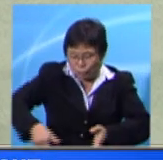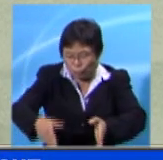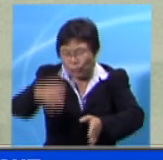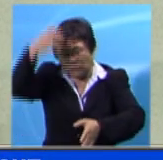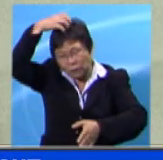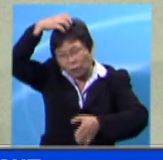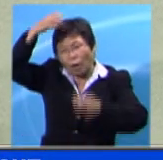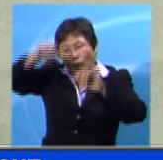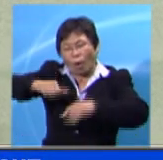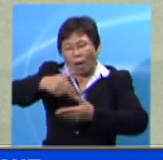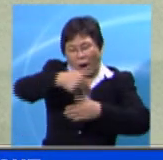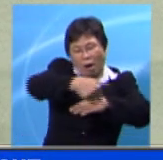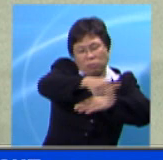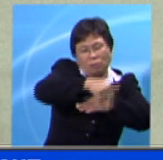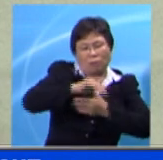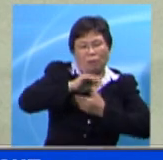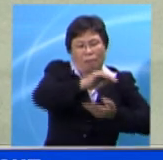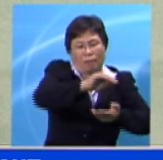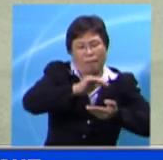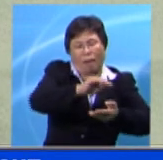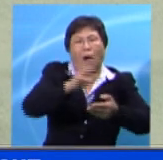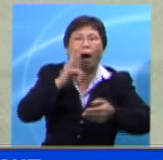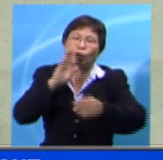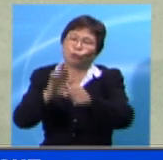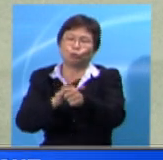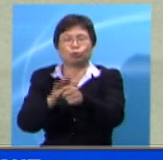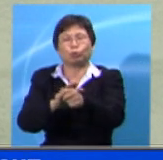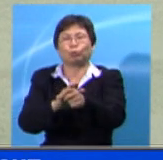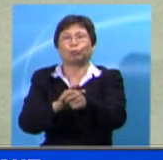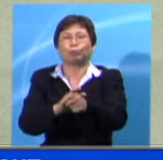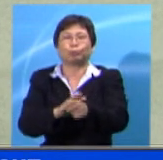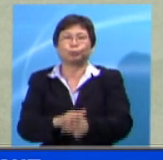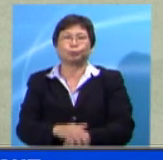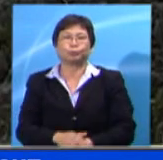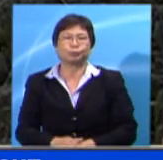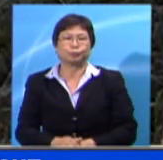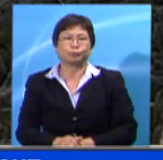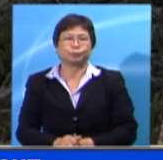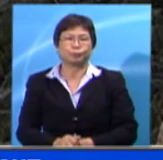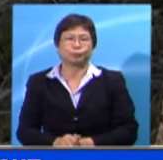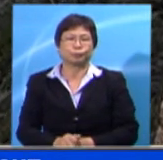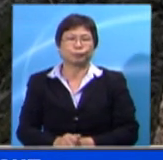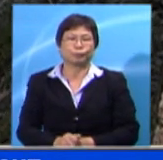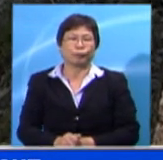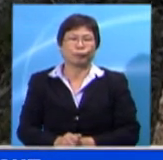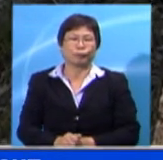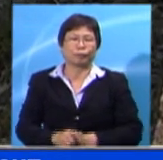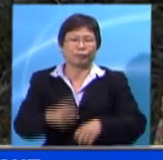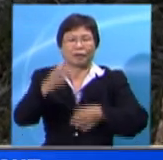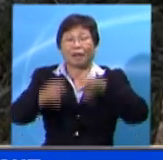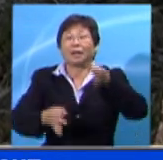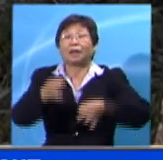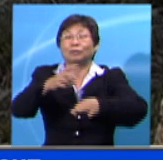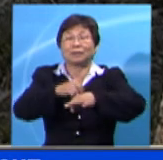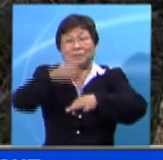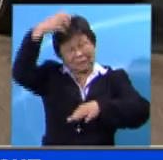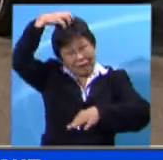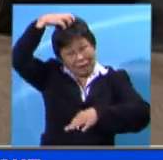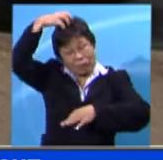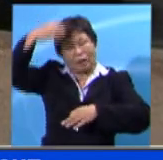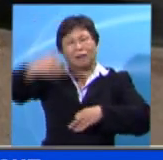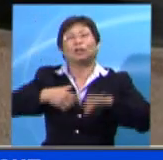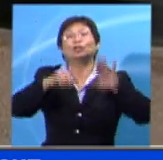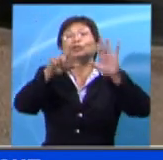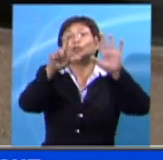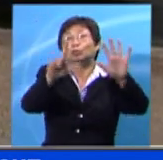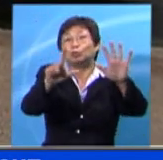lagi mampu membekalkan bekalan air mencukupi kalau di negeri Selangor dia ada apa tujuh